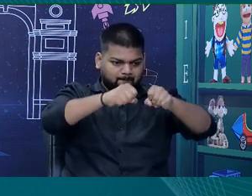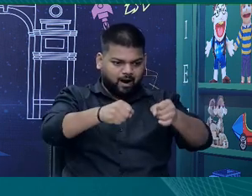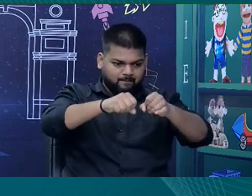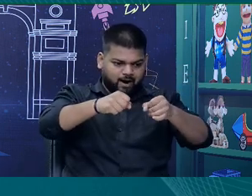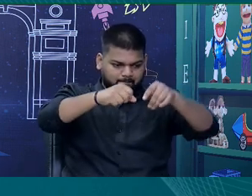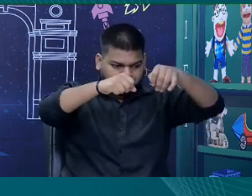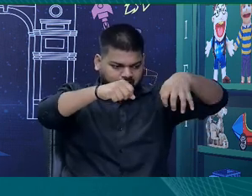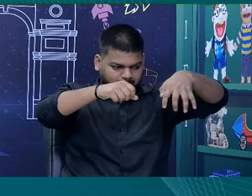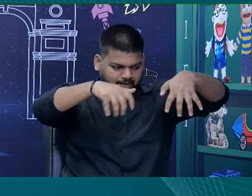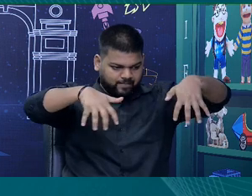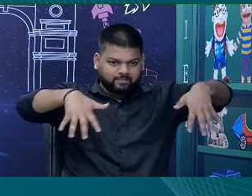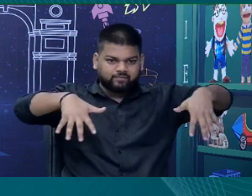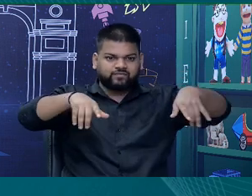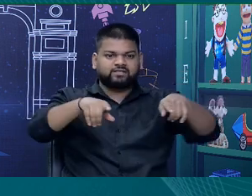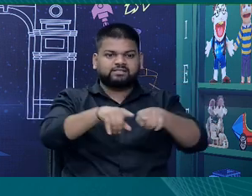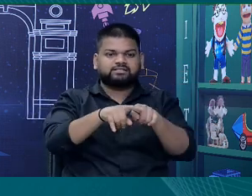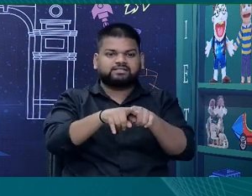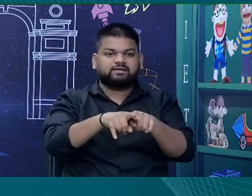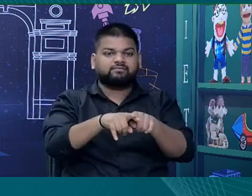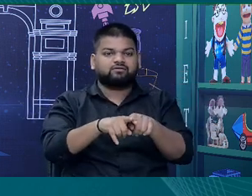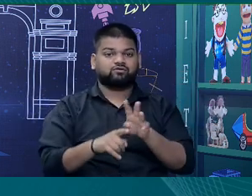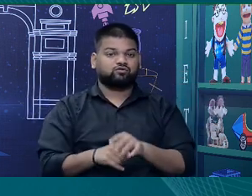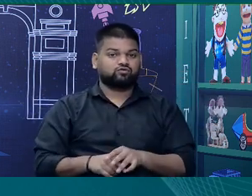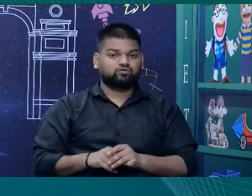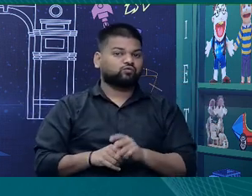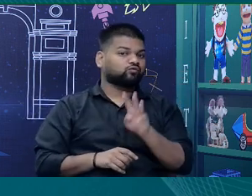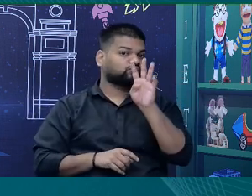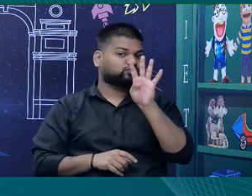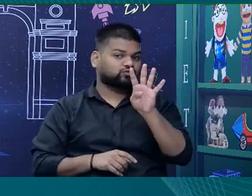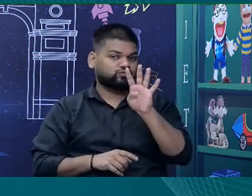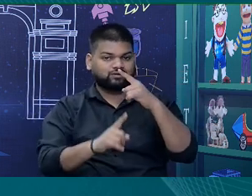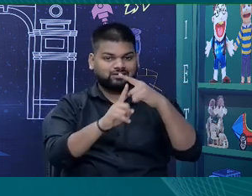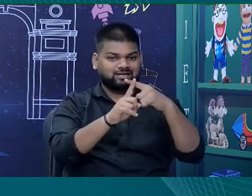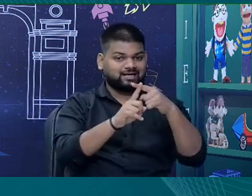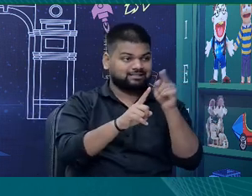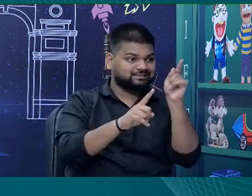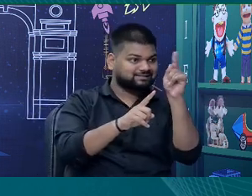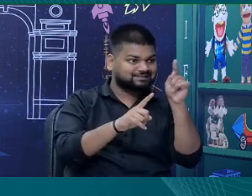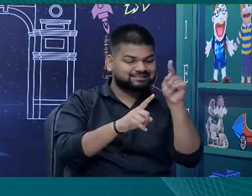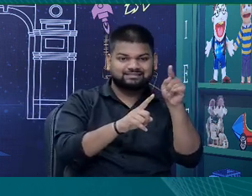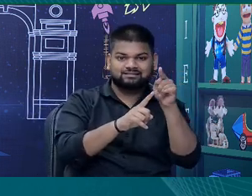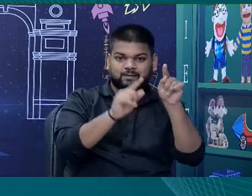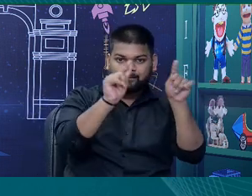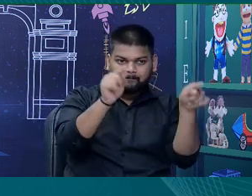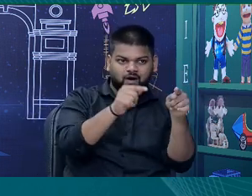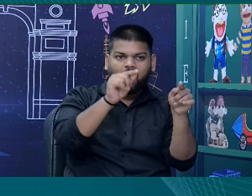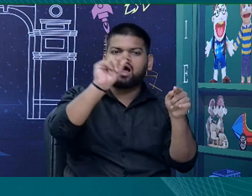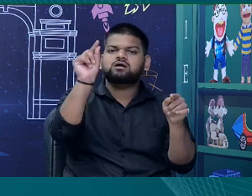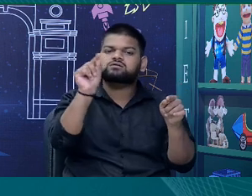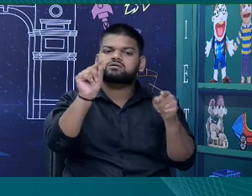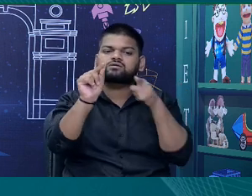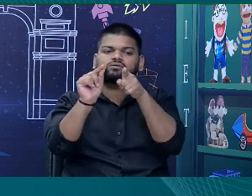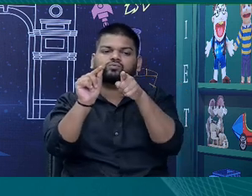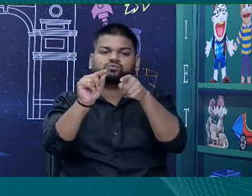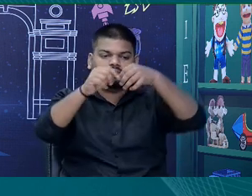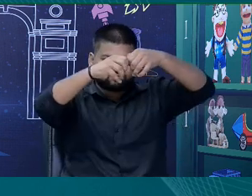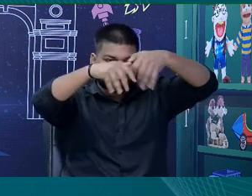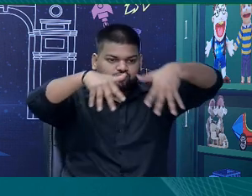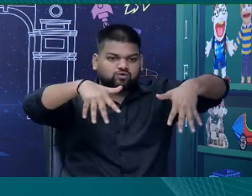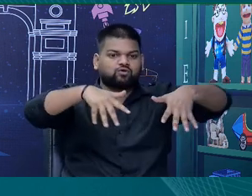ऐसे ही हमने -3xy को उसके इंडिविजुअल कॉम्पोनेंट्स में ब्रेक किया है माइंस थ्री एक्स और ए